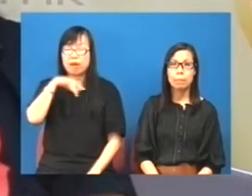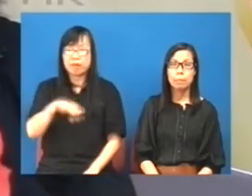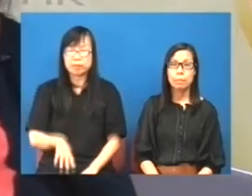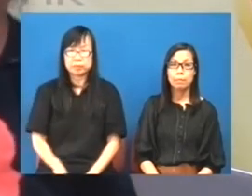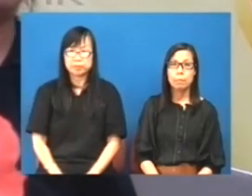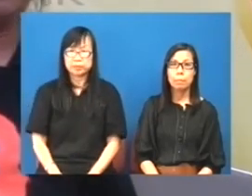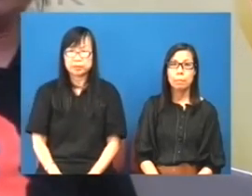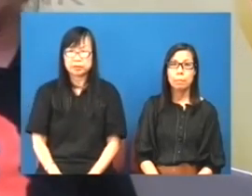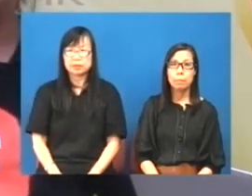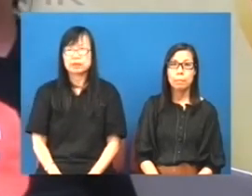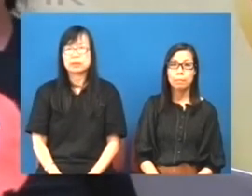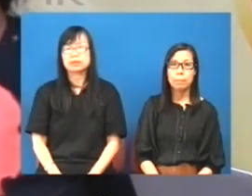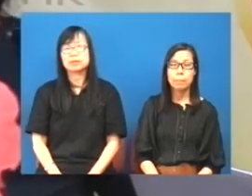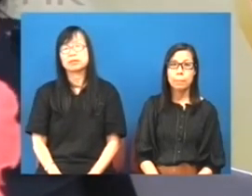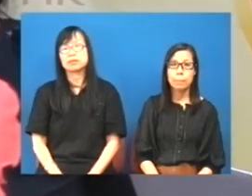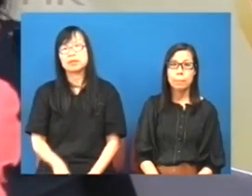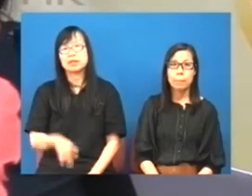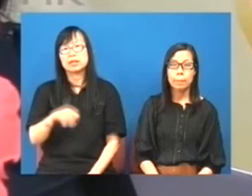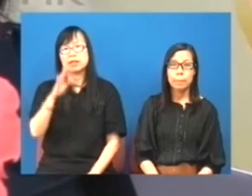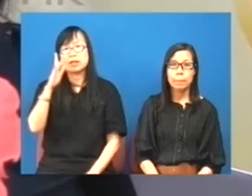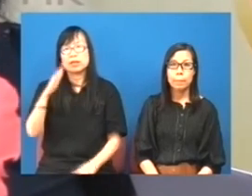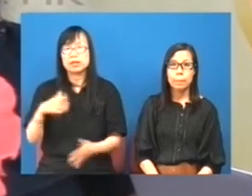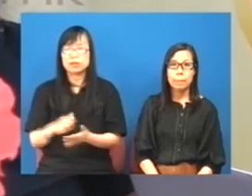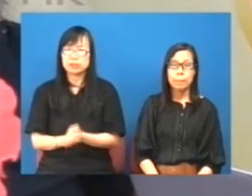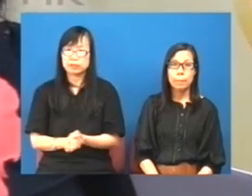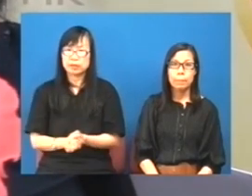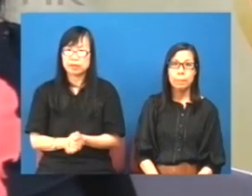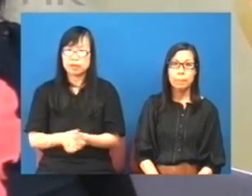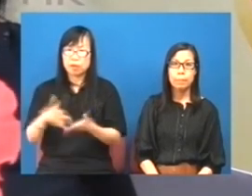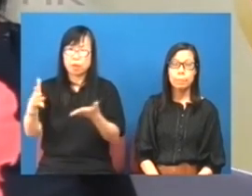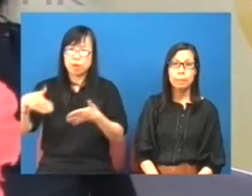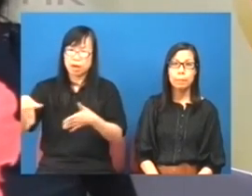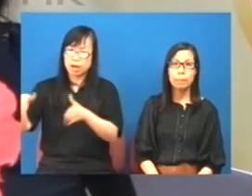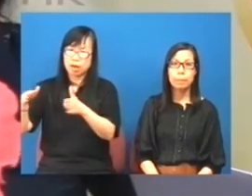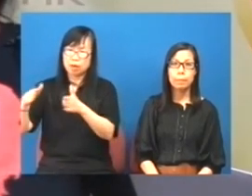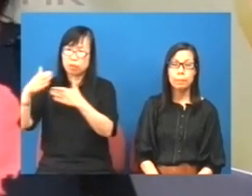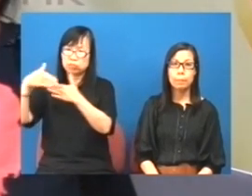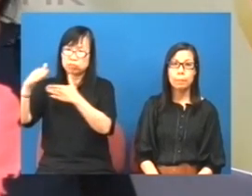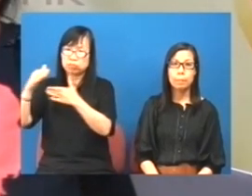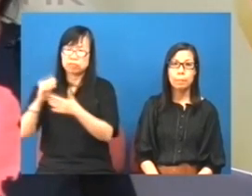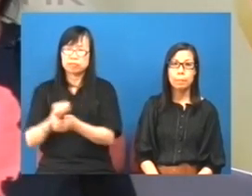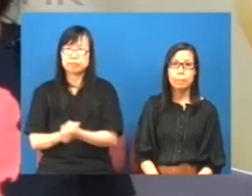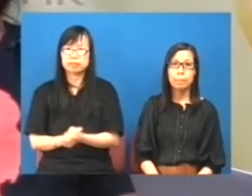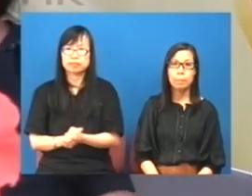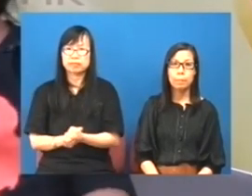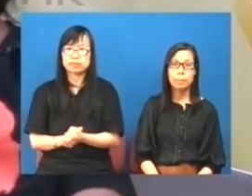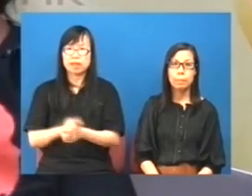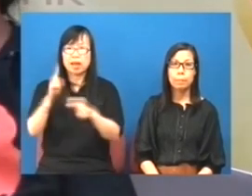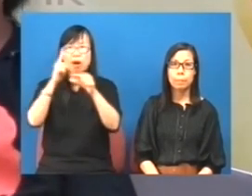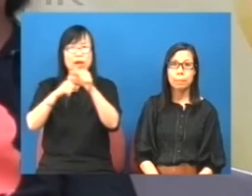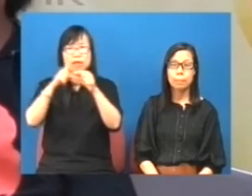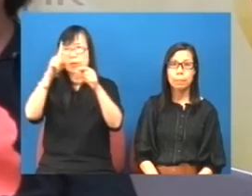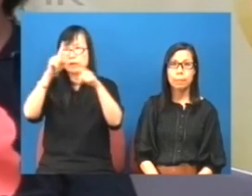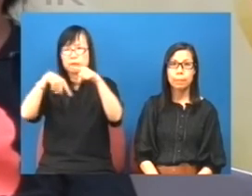他就說奸險我憤盡困惑我多情我不知道有沒有中大的新